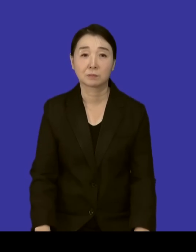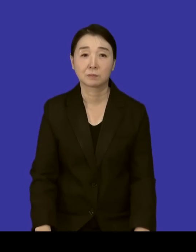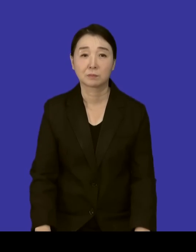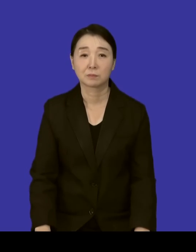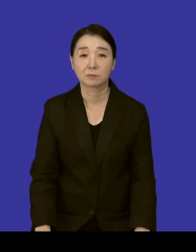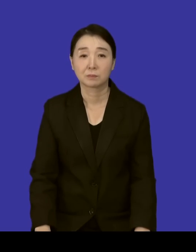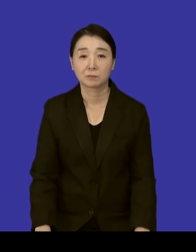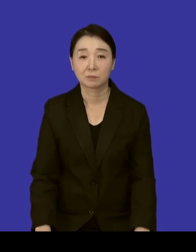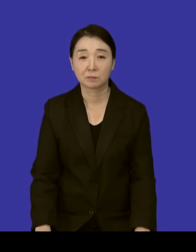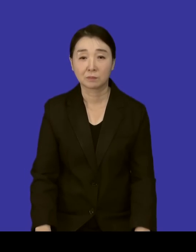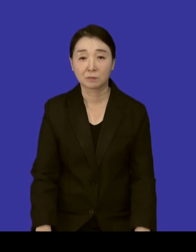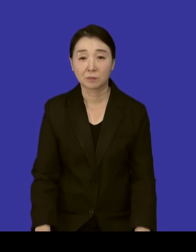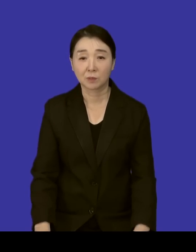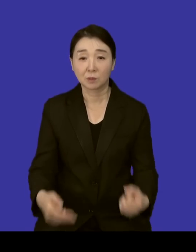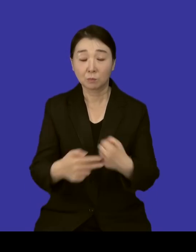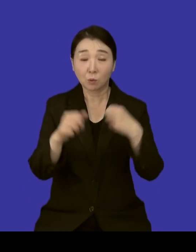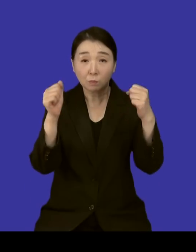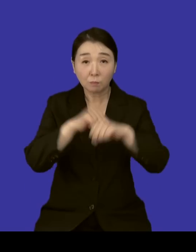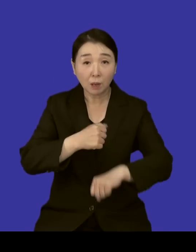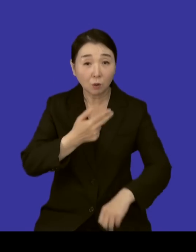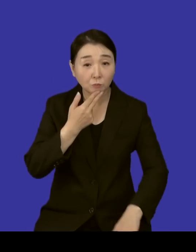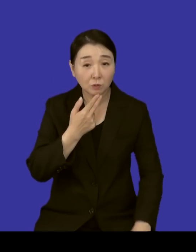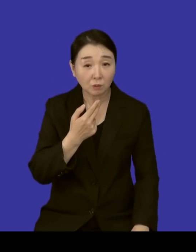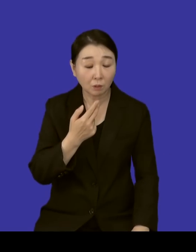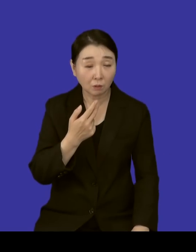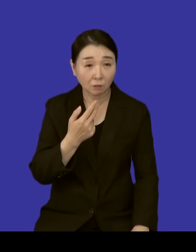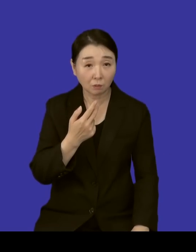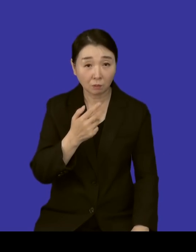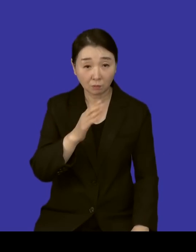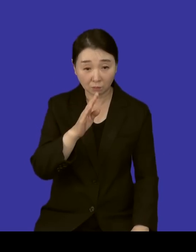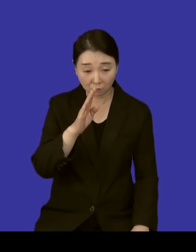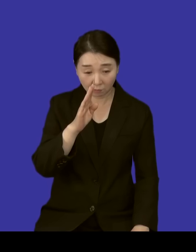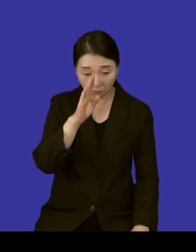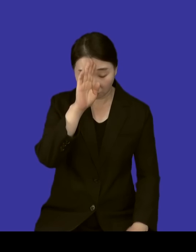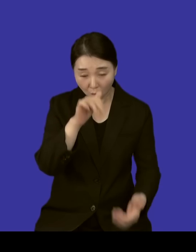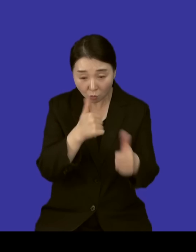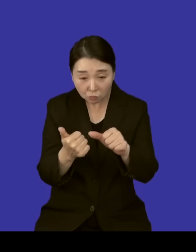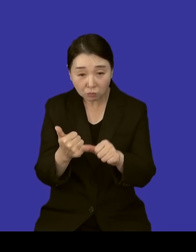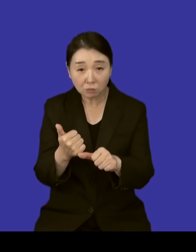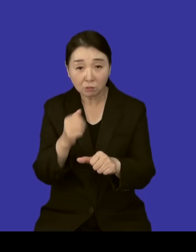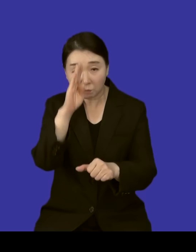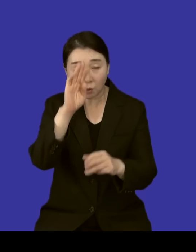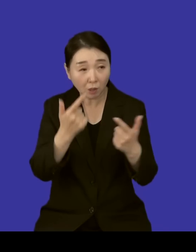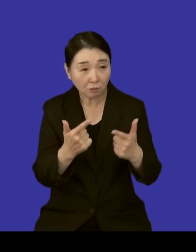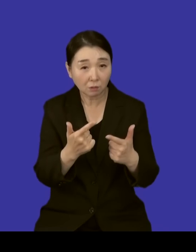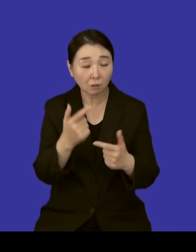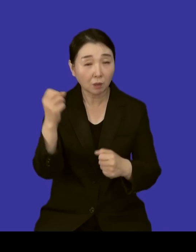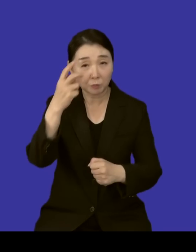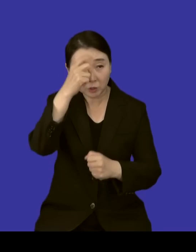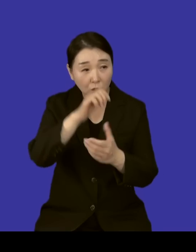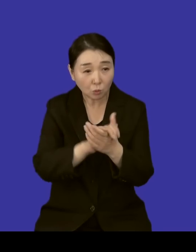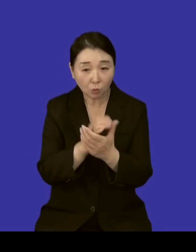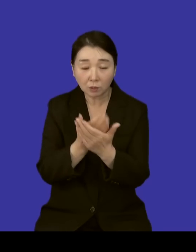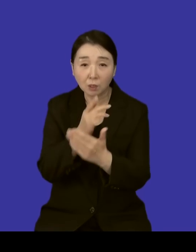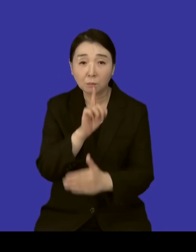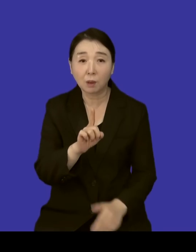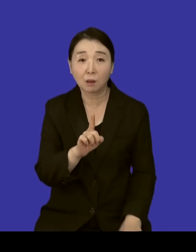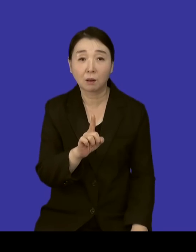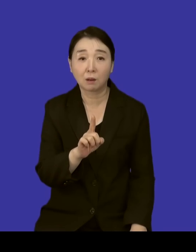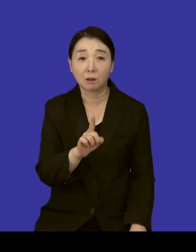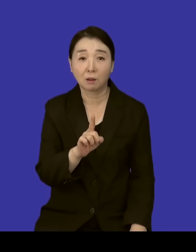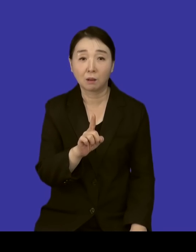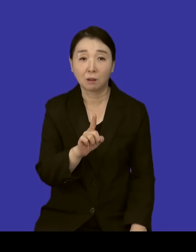그래서 병원도 안 망했는데 네. 죽을 병도 안 걸렸는데 네. 기도해달라고 그러네. 너무 좋은 티를